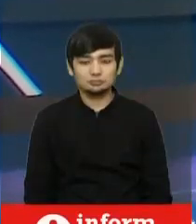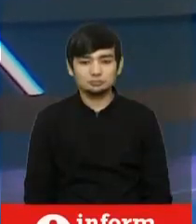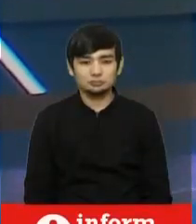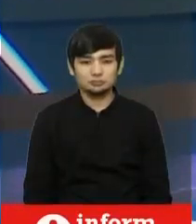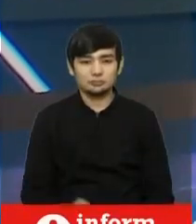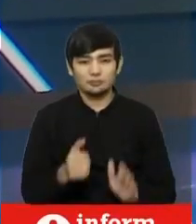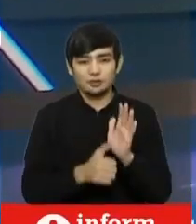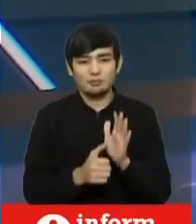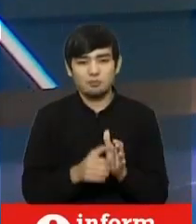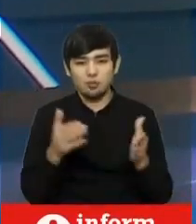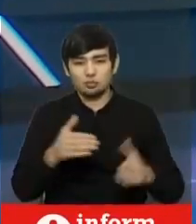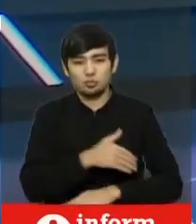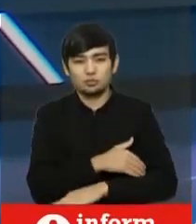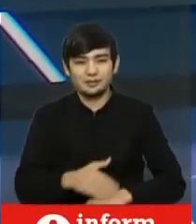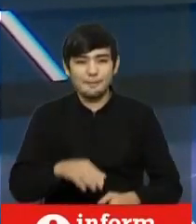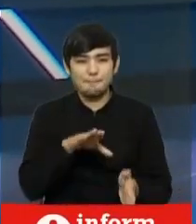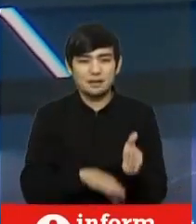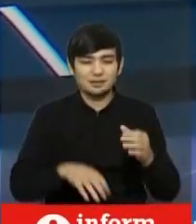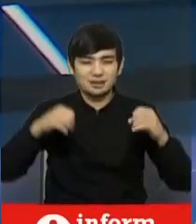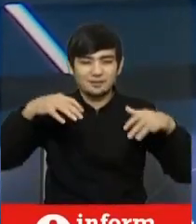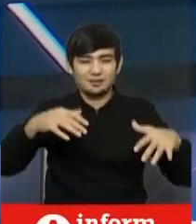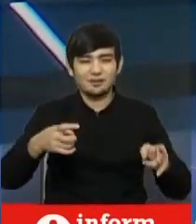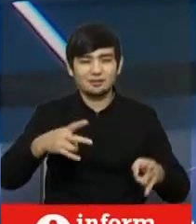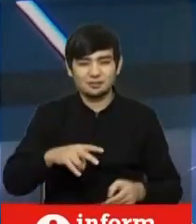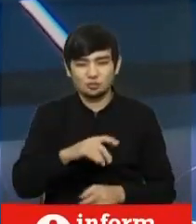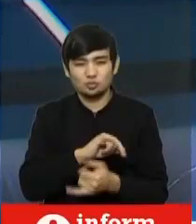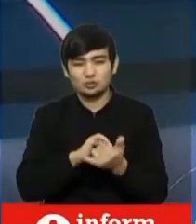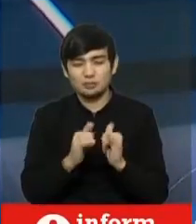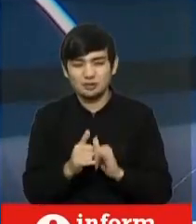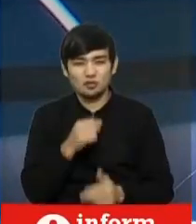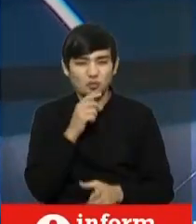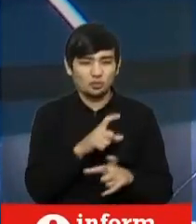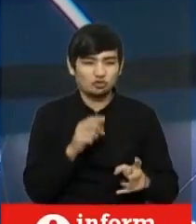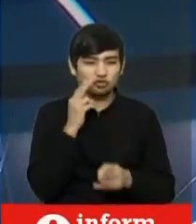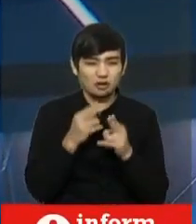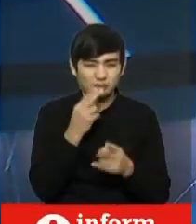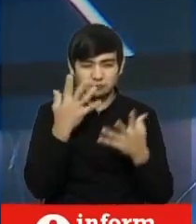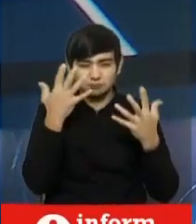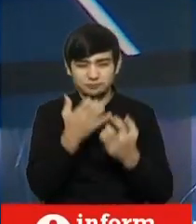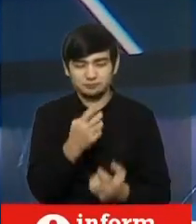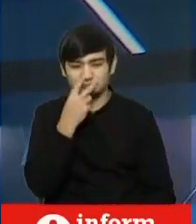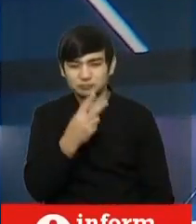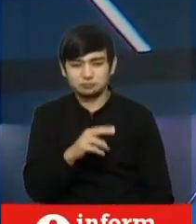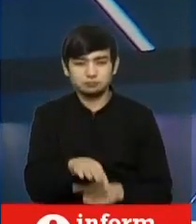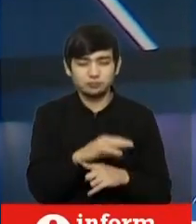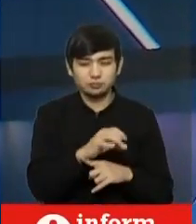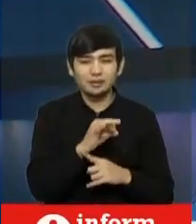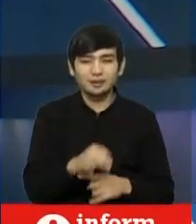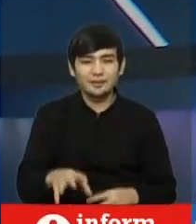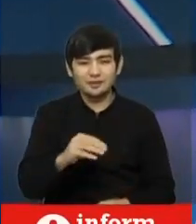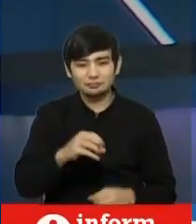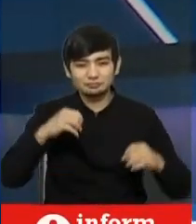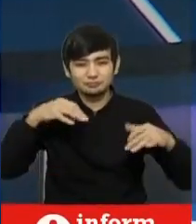Более 60 улиц остаются без освещения в Усть-Каменогорске. Горожане жалуются на кромешную тьму. При этом современные